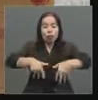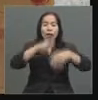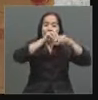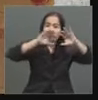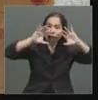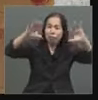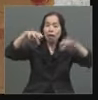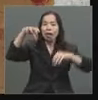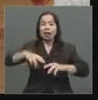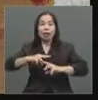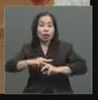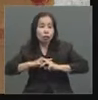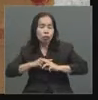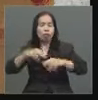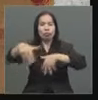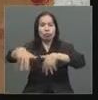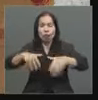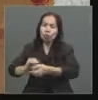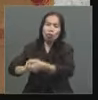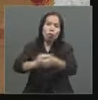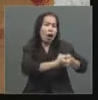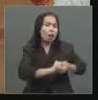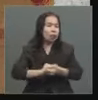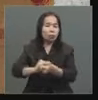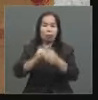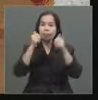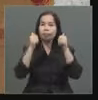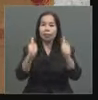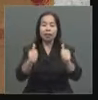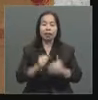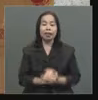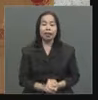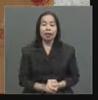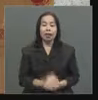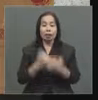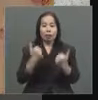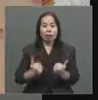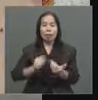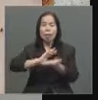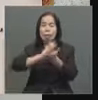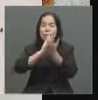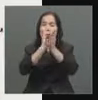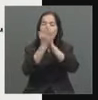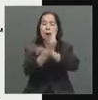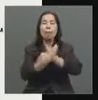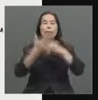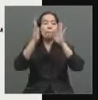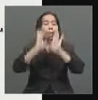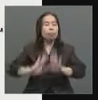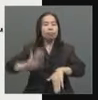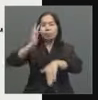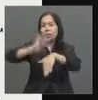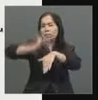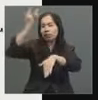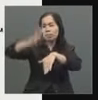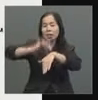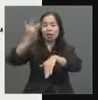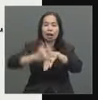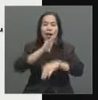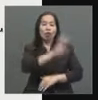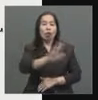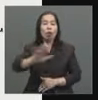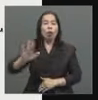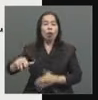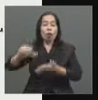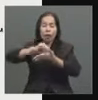เอกชนและประชาชนนี่คือนวัตกรรมที่เป็นแบบบ้านๆของพวกเราสามารถมาปรับใช้ในการ